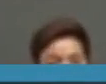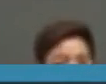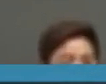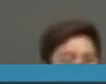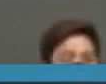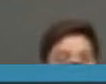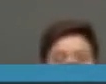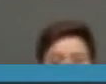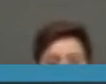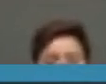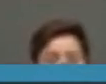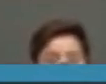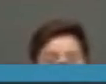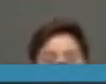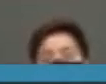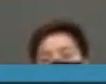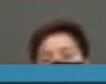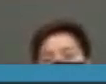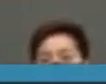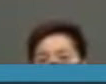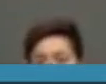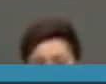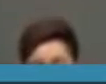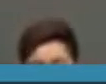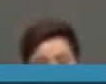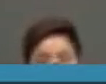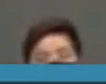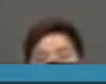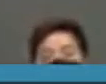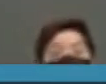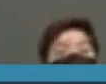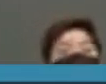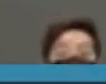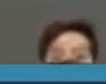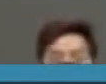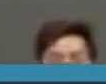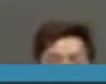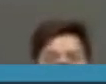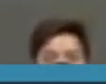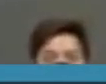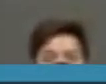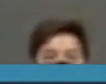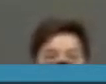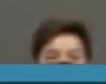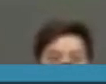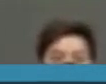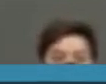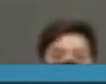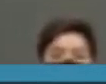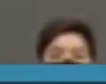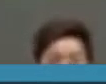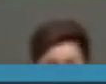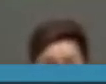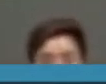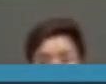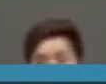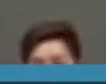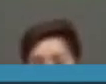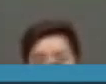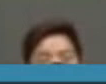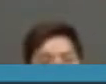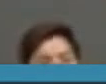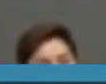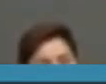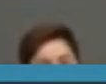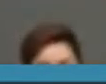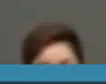ที่แฝงตัวเข้ามากับเนื้อหมูที่ผิดกฎหมายซึ่งทางกระทรวงเกษตรและสหกรณ์ร่วมกับหน่วยงานที่เกี่ยวข้องไม่ได้นิ่งนอนใจและมีการ